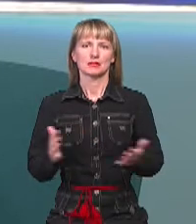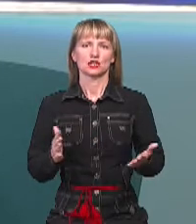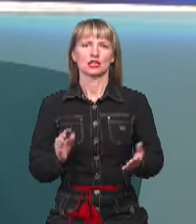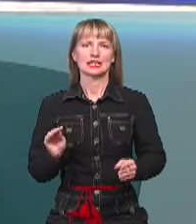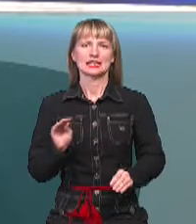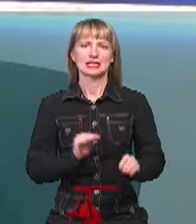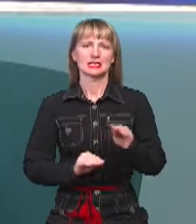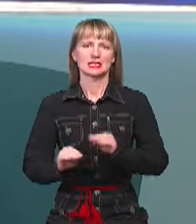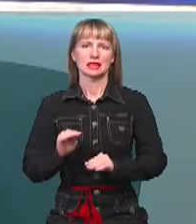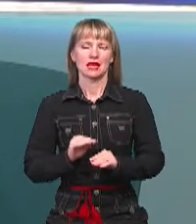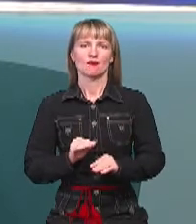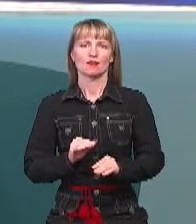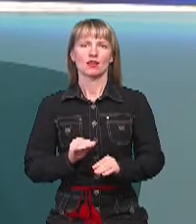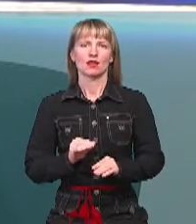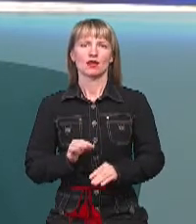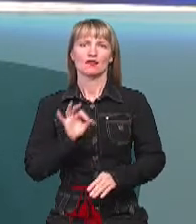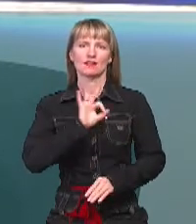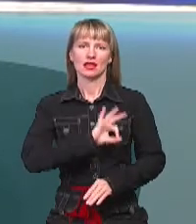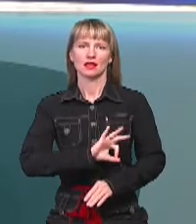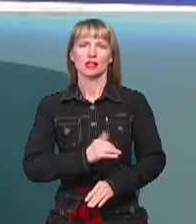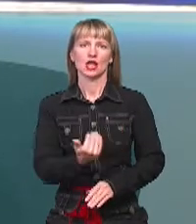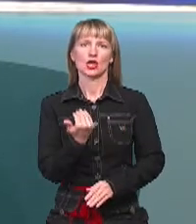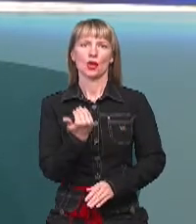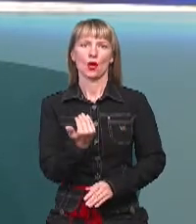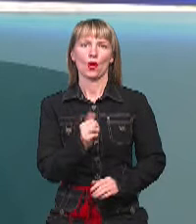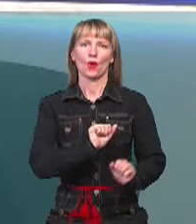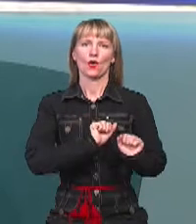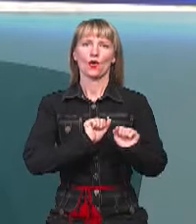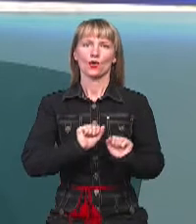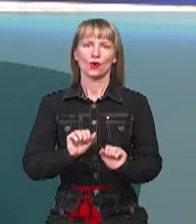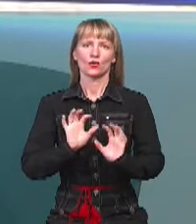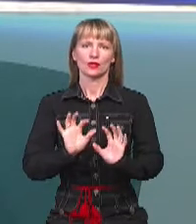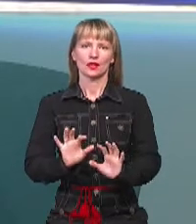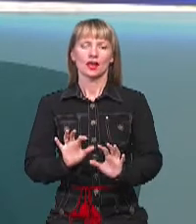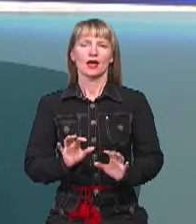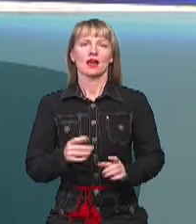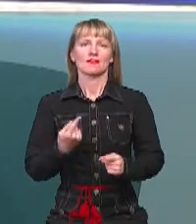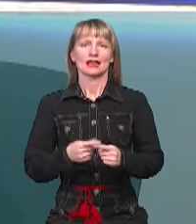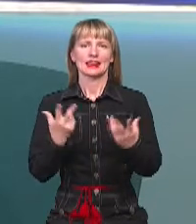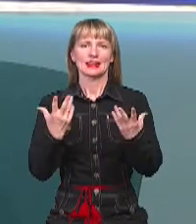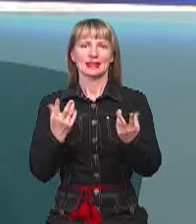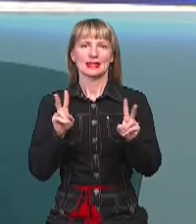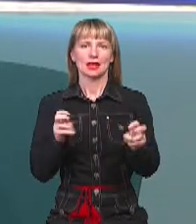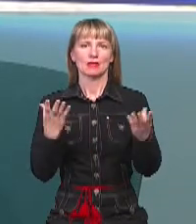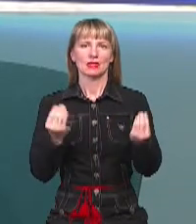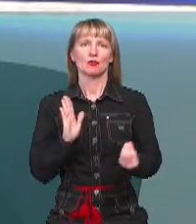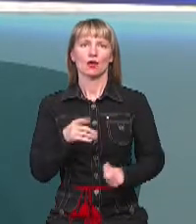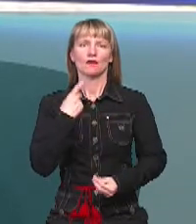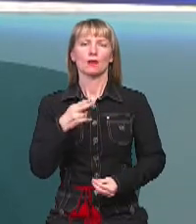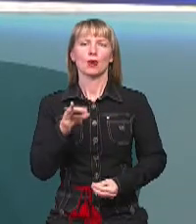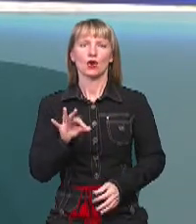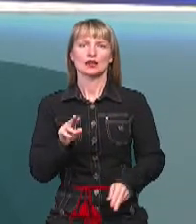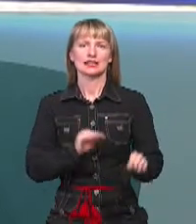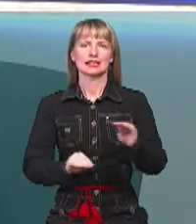системної, ефективної його охорони. Бо у цій темі дня будемо говорити, власне, про